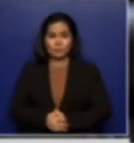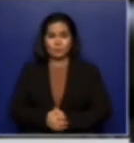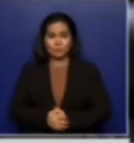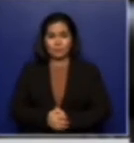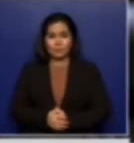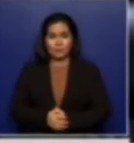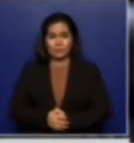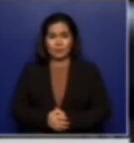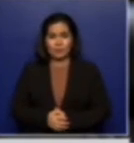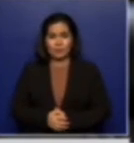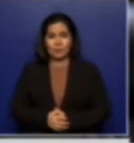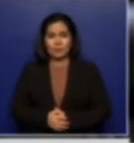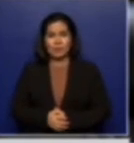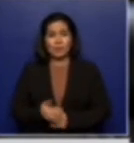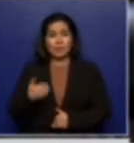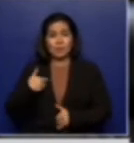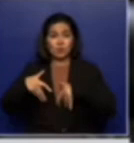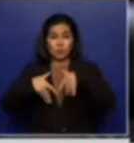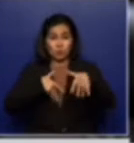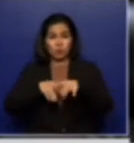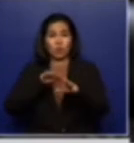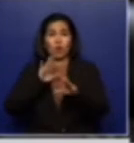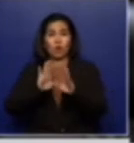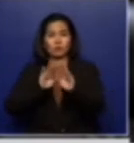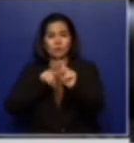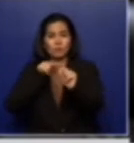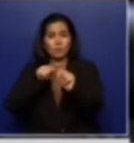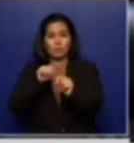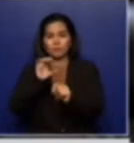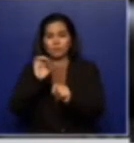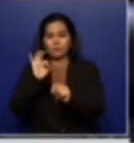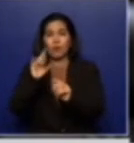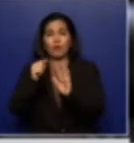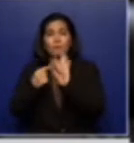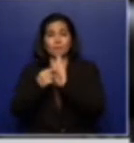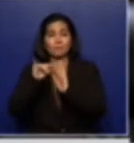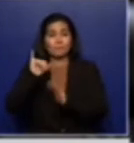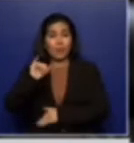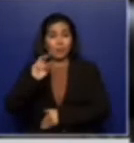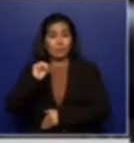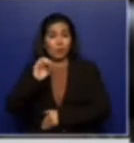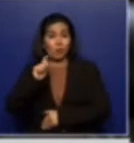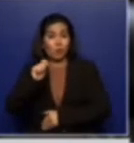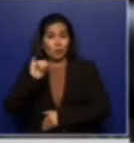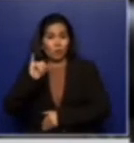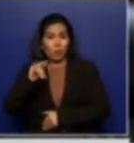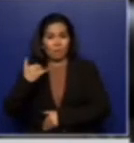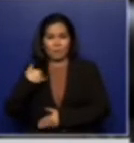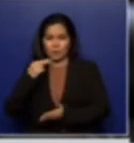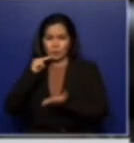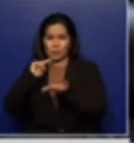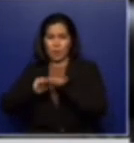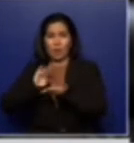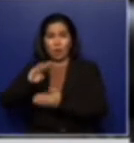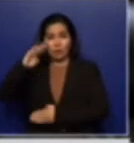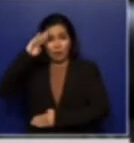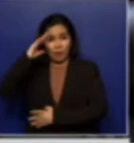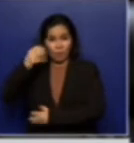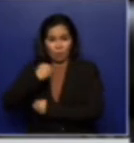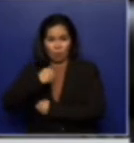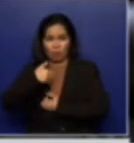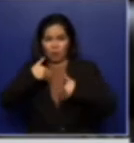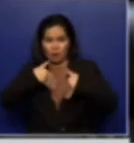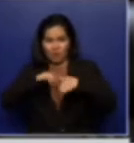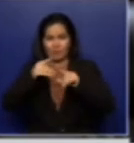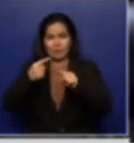ายมอนตำบลหนองสลายนั้นเขาได้รับหนังสือกรมการสัตว์ทหารบกให้ออกภายในวันที่31